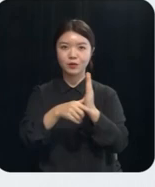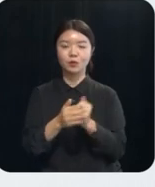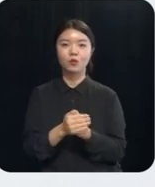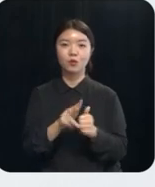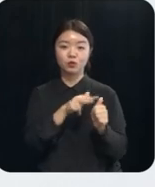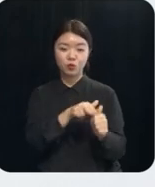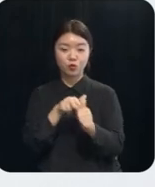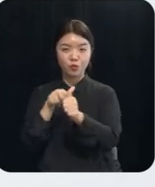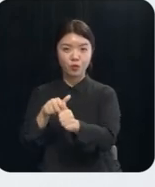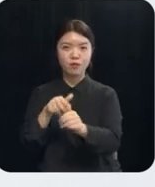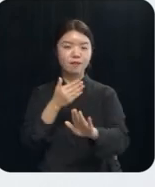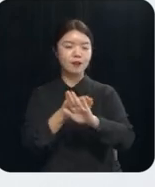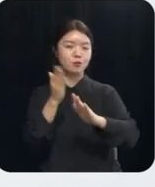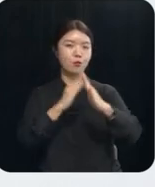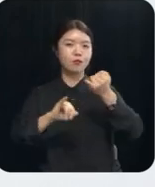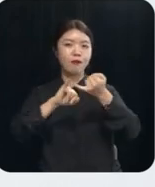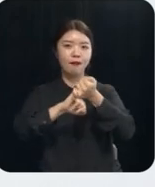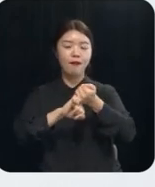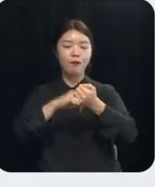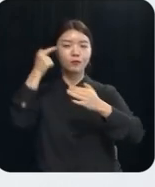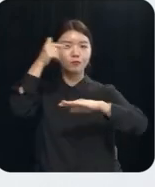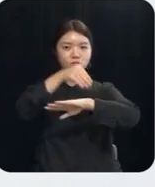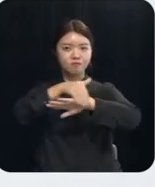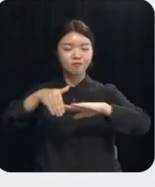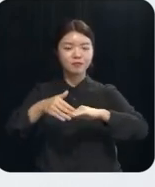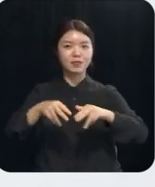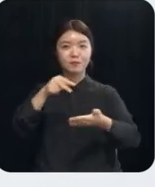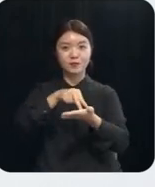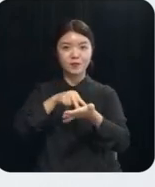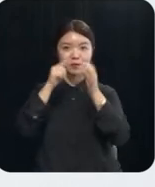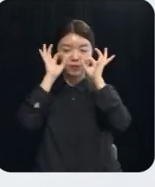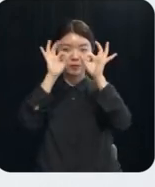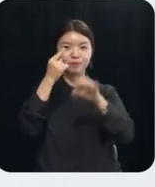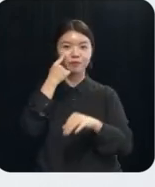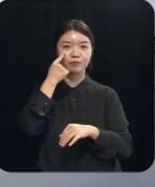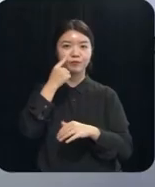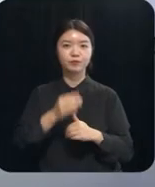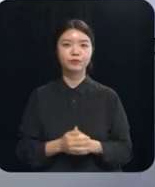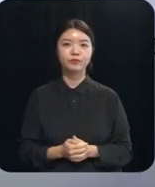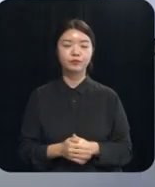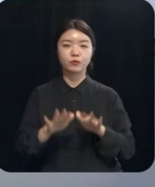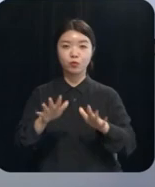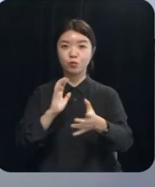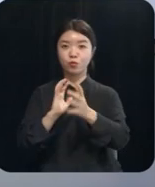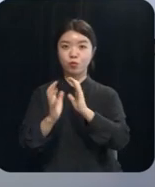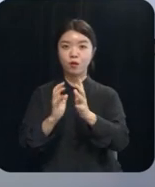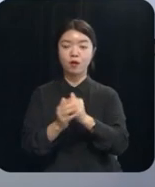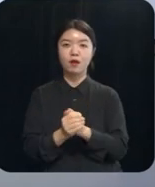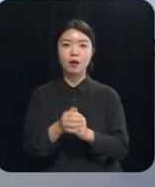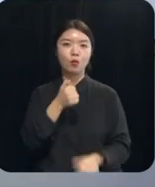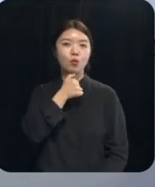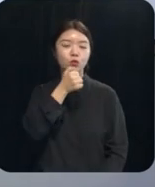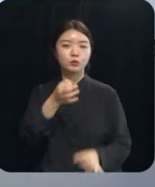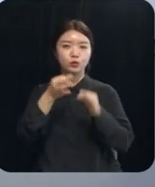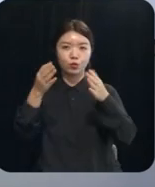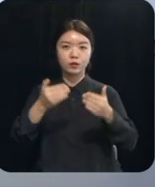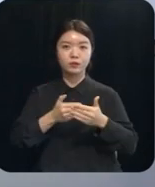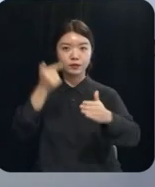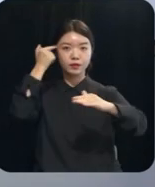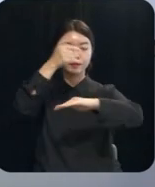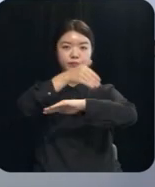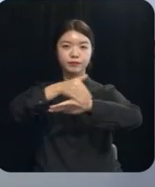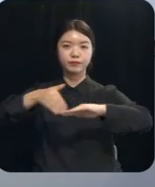간의 차별화된 정책과 입장들 확인을 해보도록 하겠습니다. 오늘 토론회는 약 50분 정도 진행이